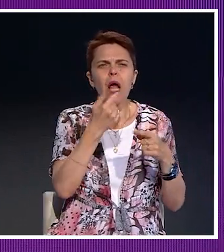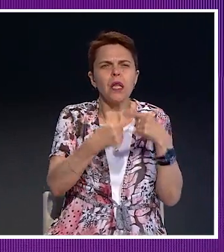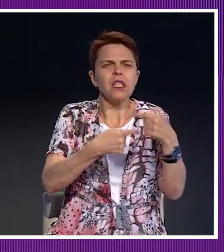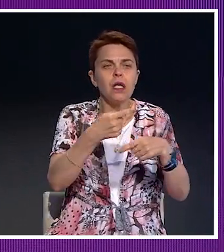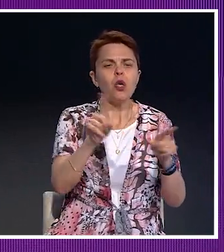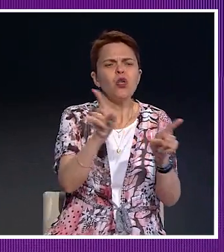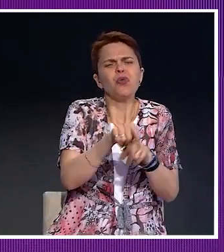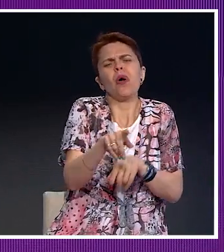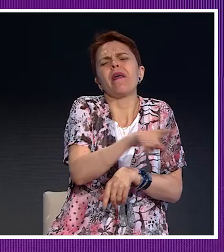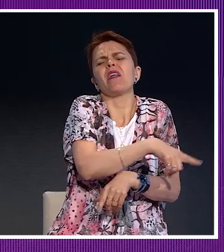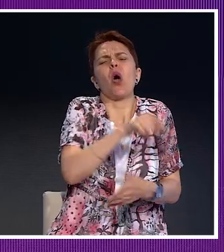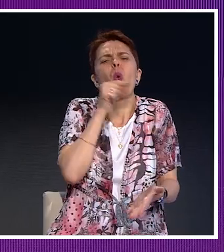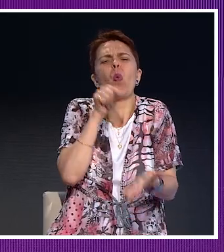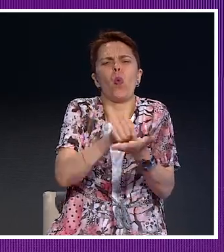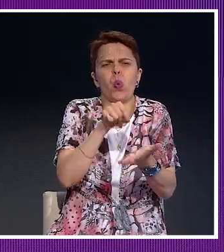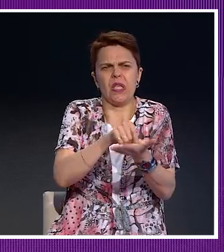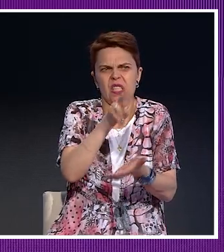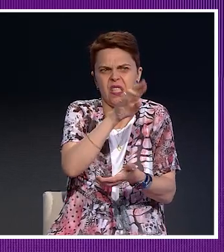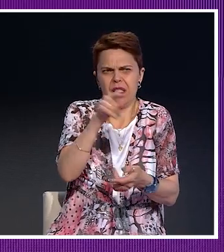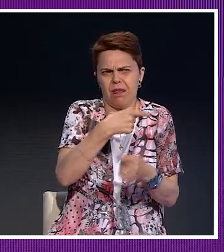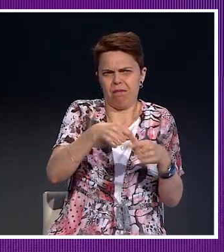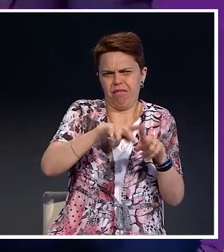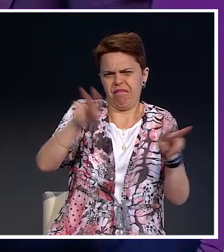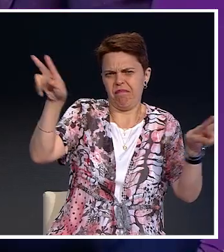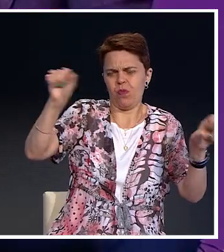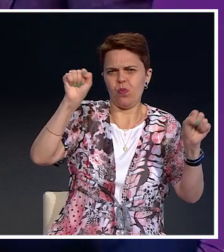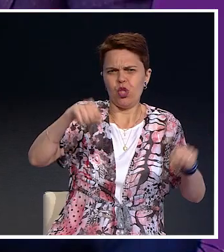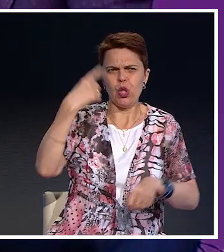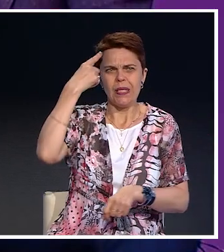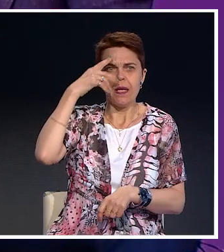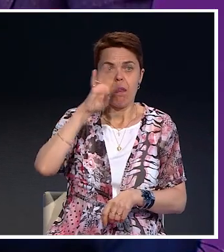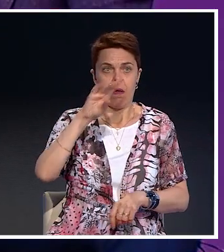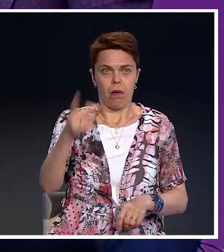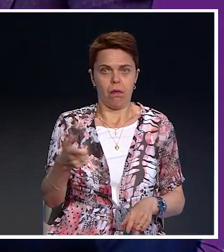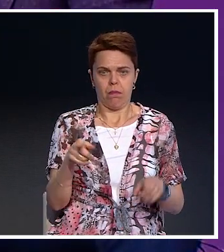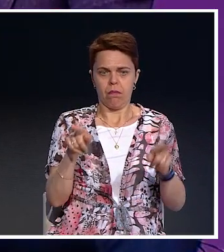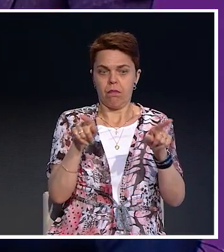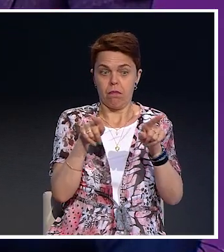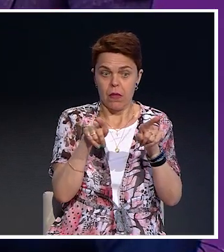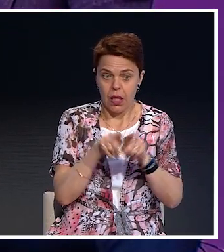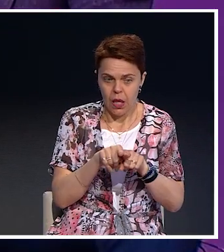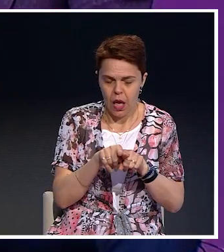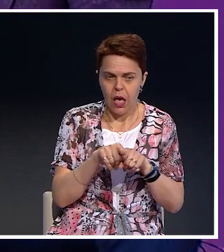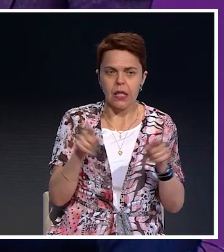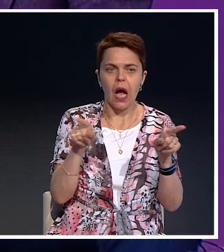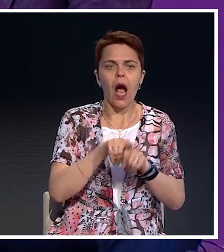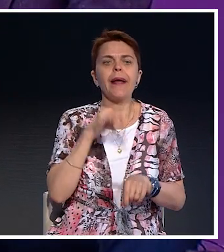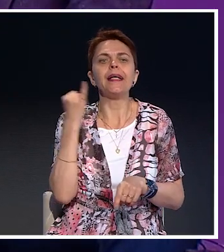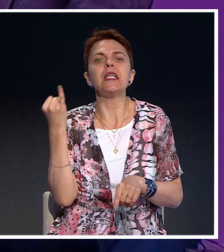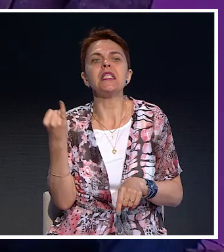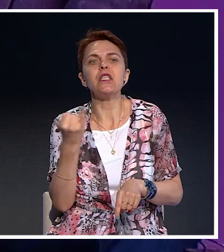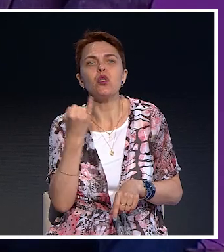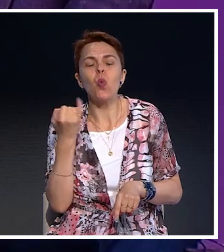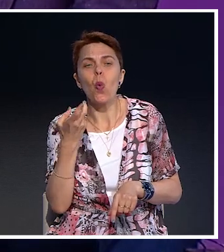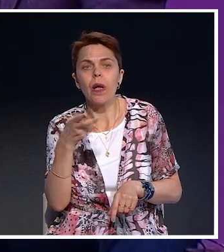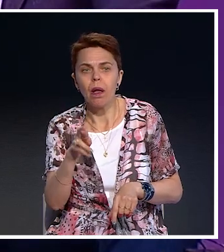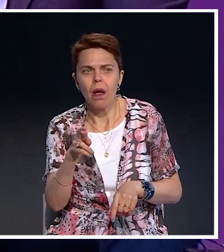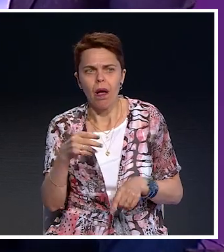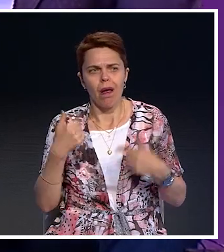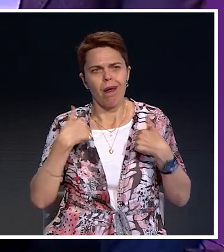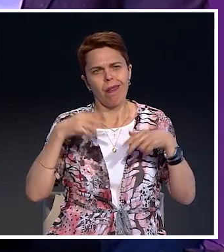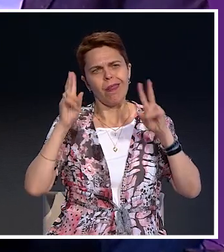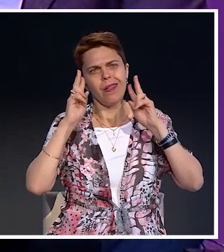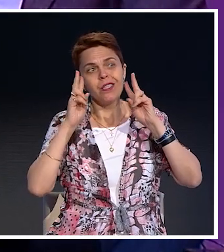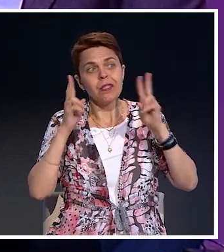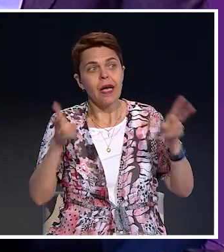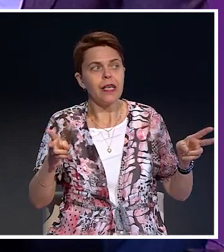та що ця куриця взагалі може знати? Це теж дуже традиційна така історія. Я не